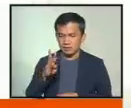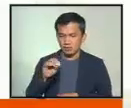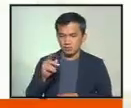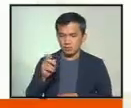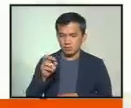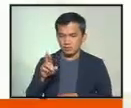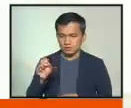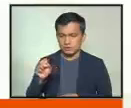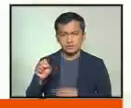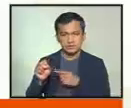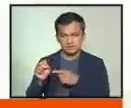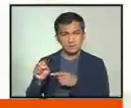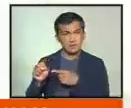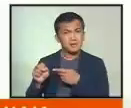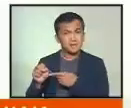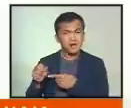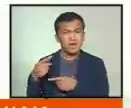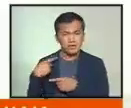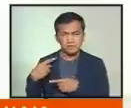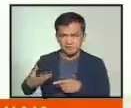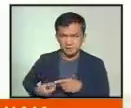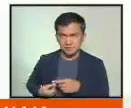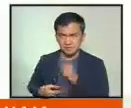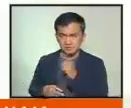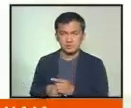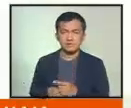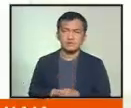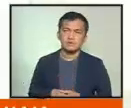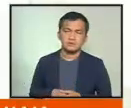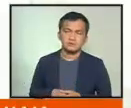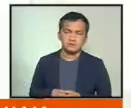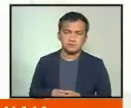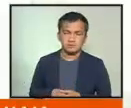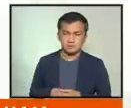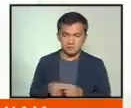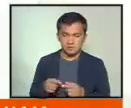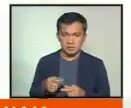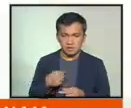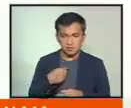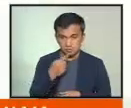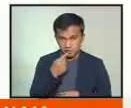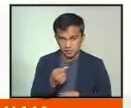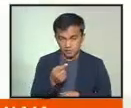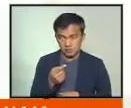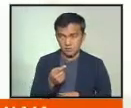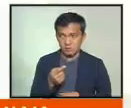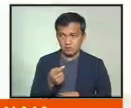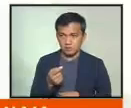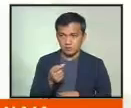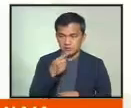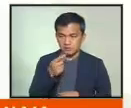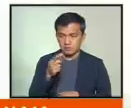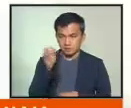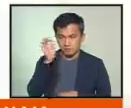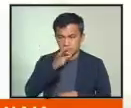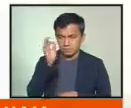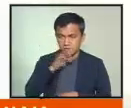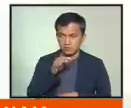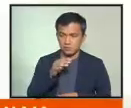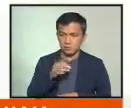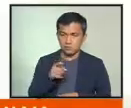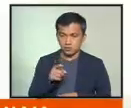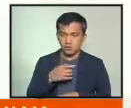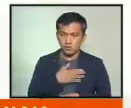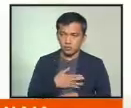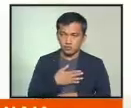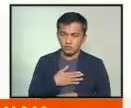Pagka may brokers, may corruption talaga yan. Ngayon, sinasabi ko, sabihin mo sa Pilipino, kung